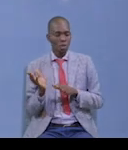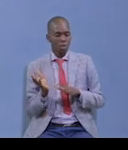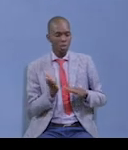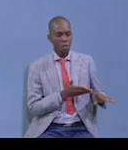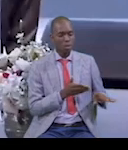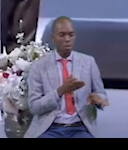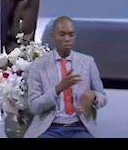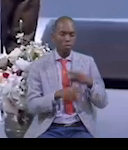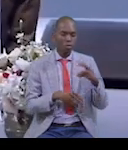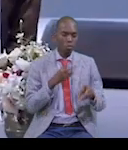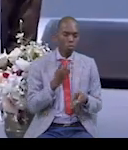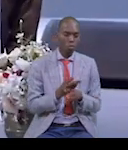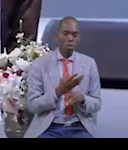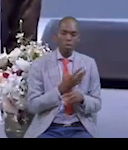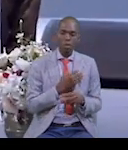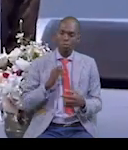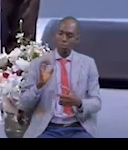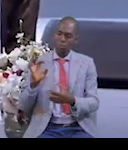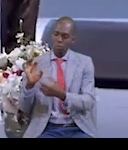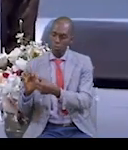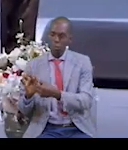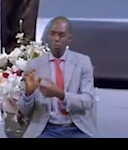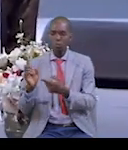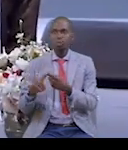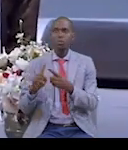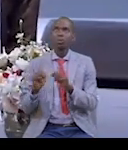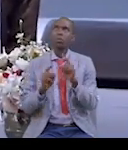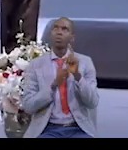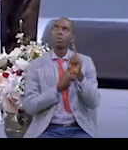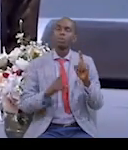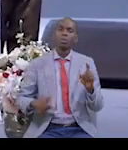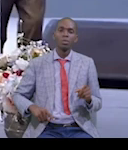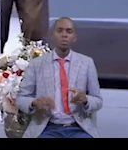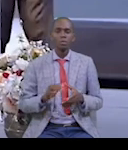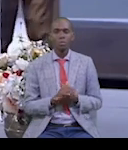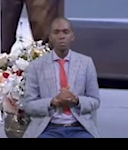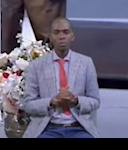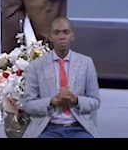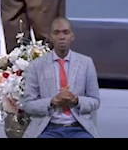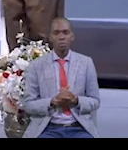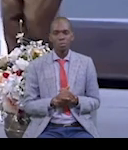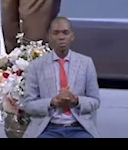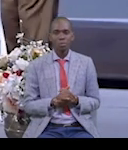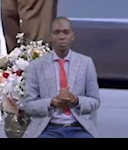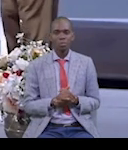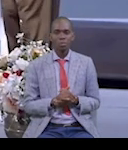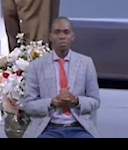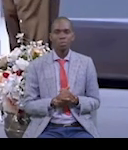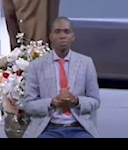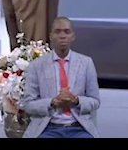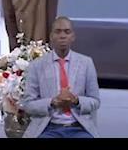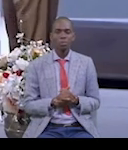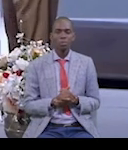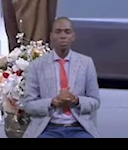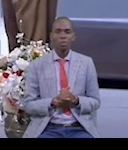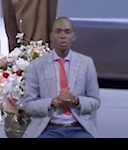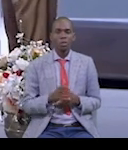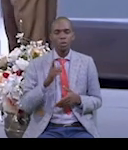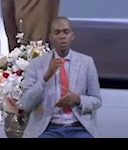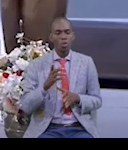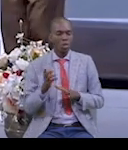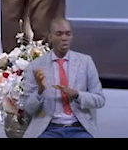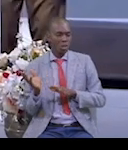world, you cleave unto the Lord. లోకాన్ని విడిచిపెట్టేస్తాం, ప్రభువుని అంటి పెట్టుకుని ఉంటాం. You leave